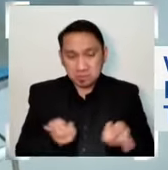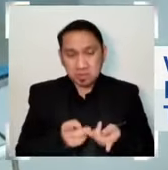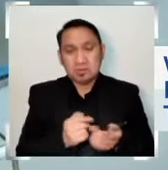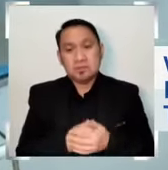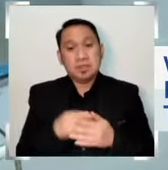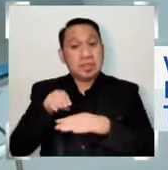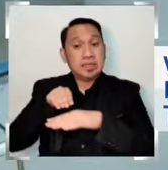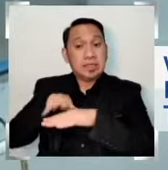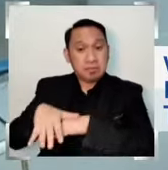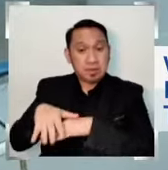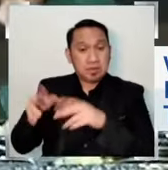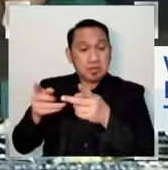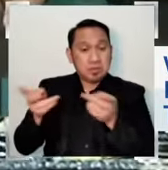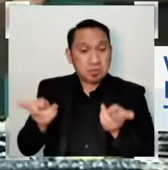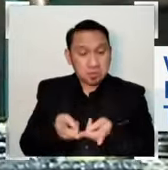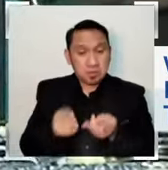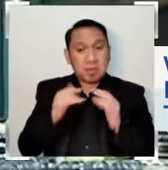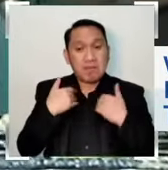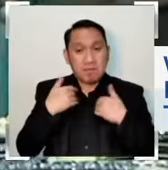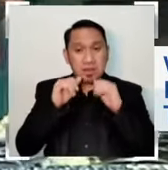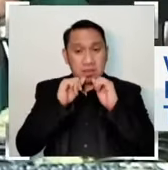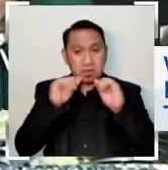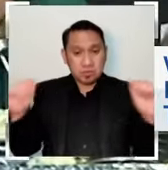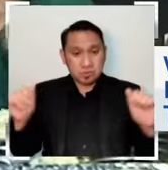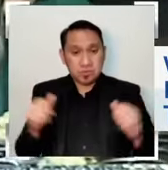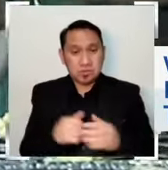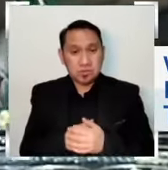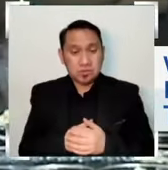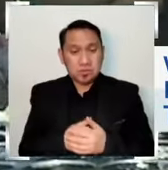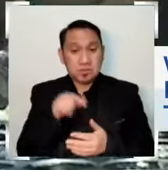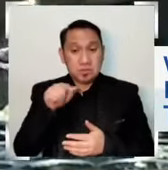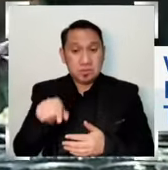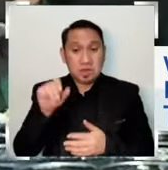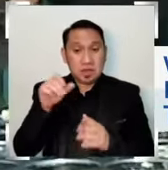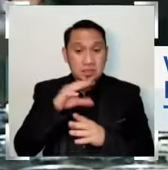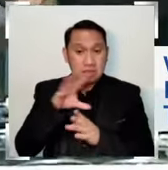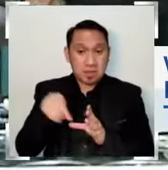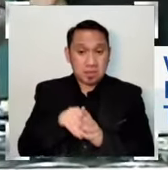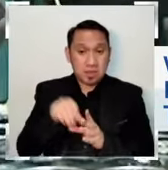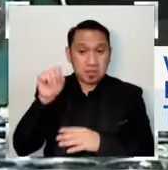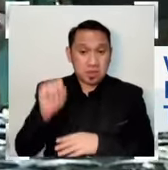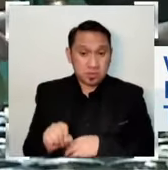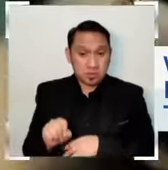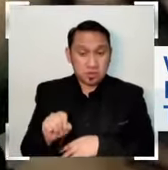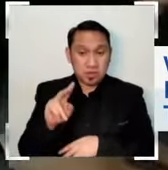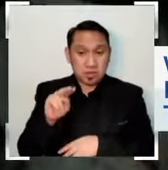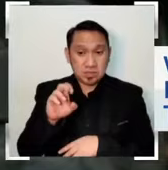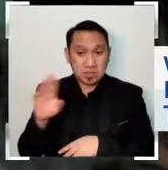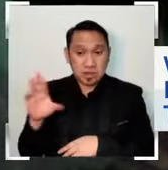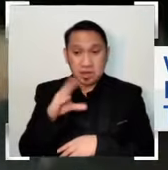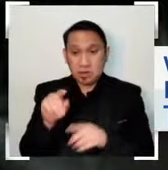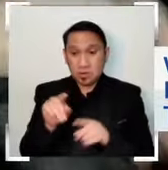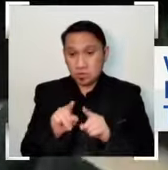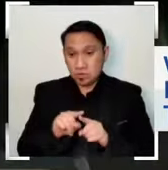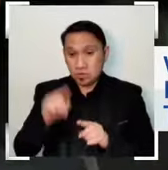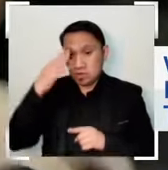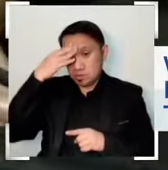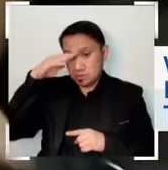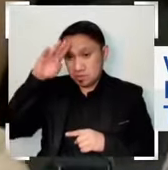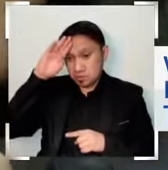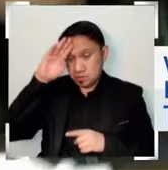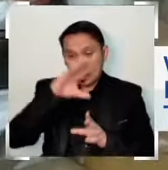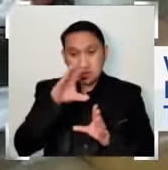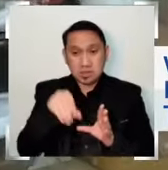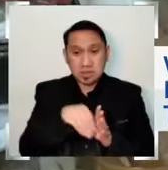inanunsyong water interruption ng Maynilad. Mga lungsod sa Southern Metro Manila at kalapit na lugar sa Cavite ang apektado. Kabilang ang Pasay, Parañaque,